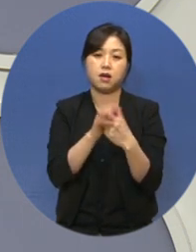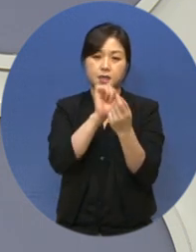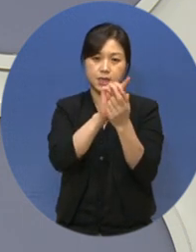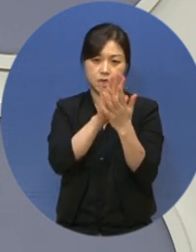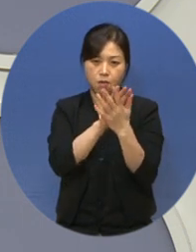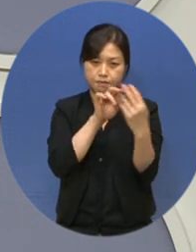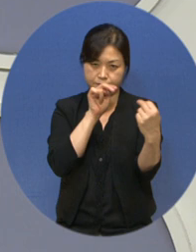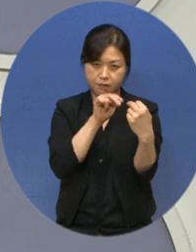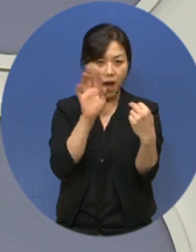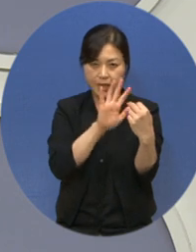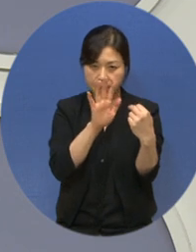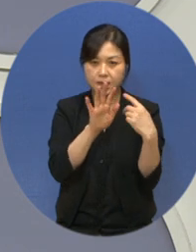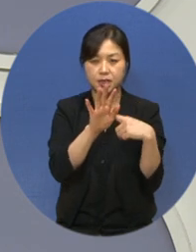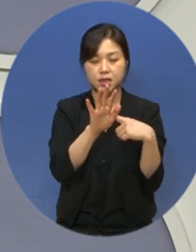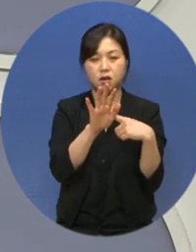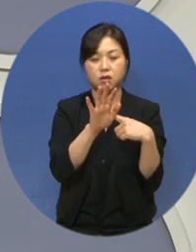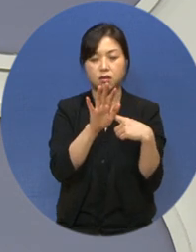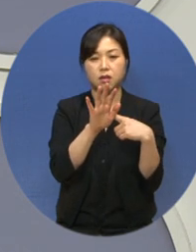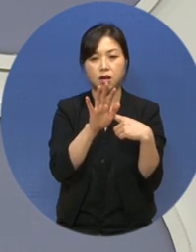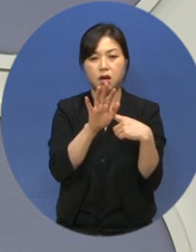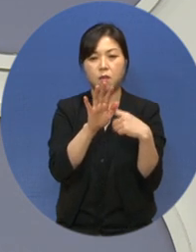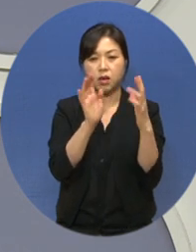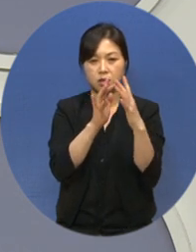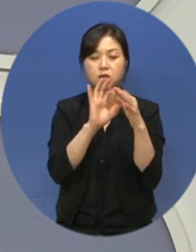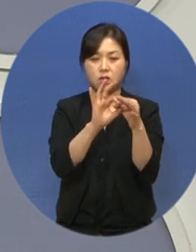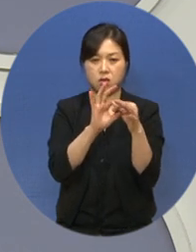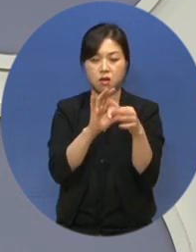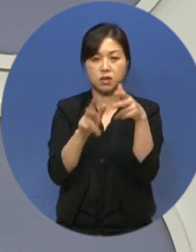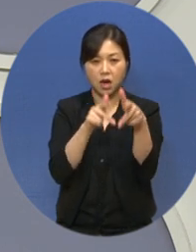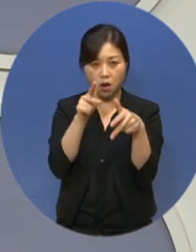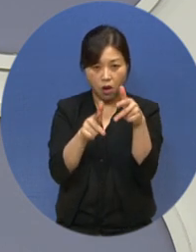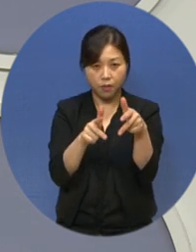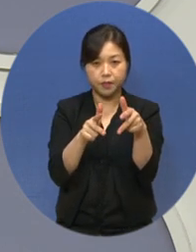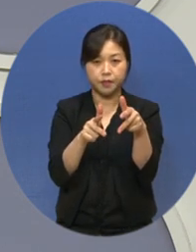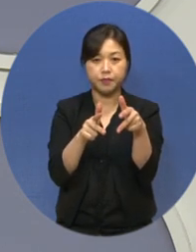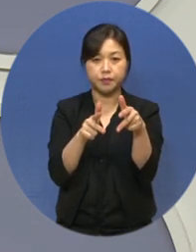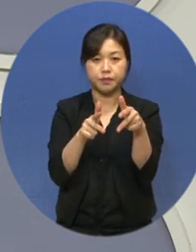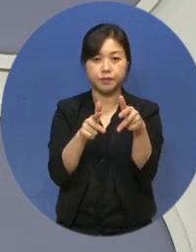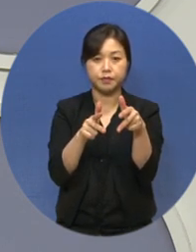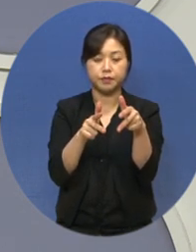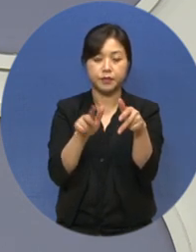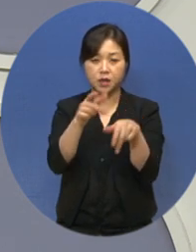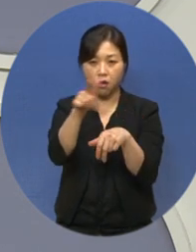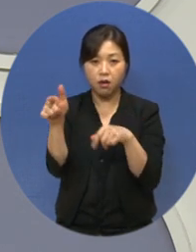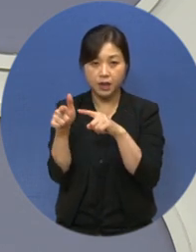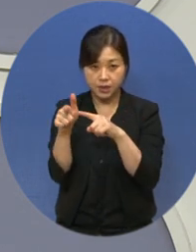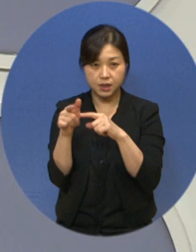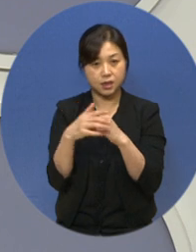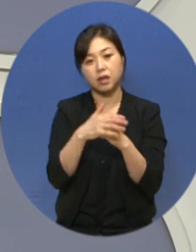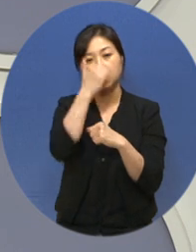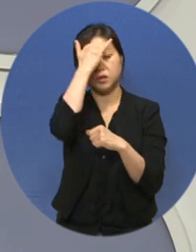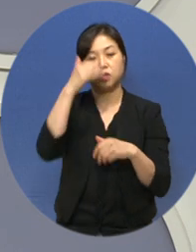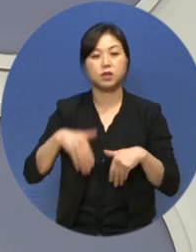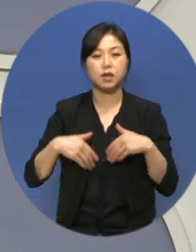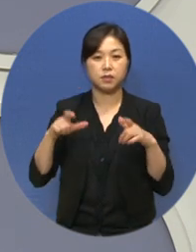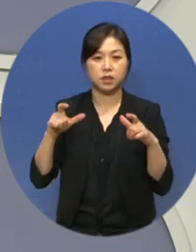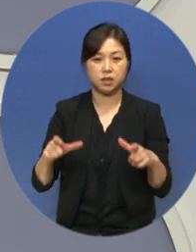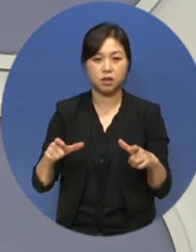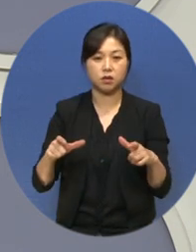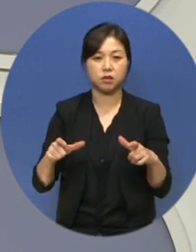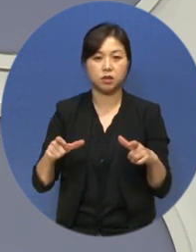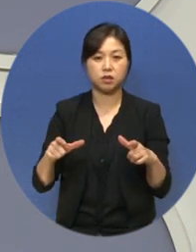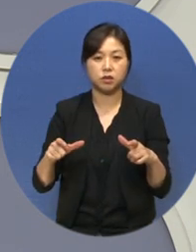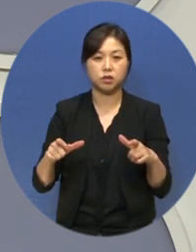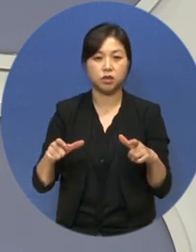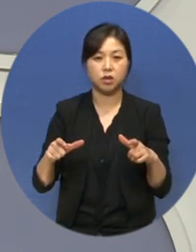대해서 철저히 준비하구요 그런 점에서 장기적으론 이런 산업 측면에서 볼 때 에 추천하면 규제 자이트 꾸란 은